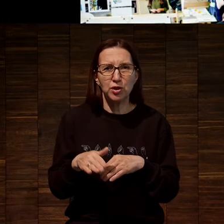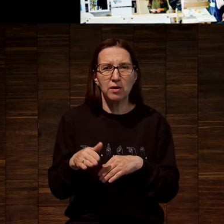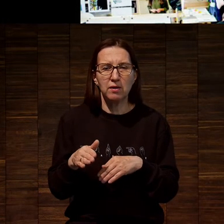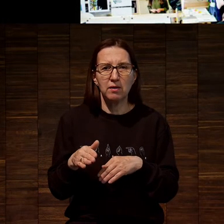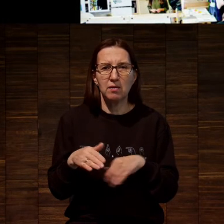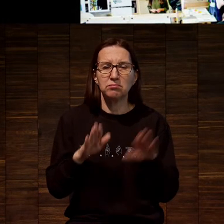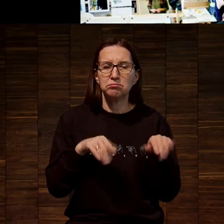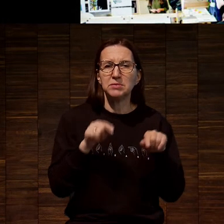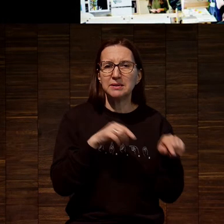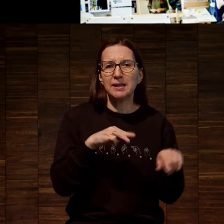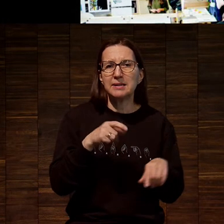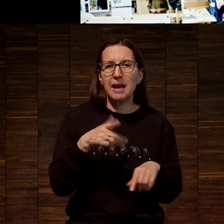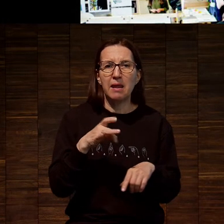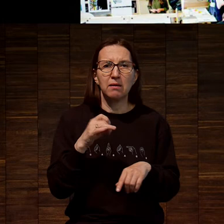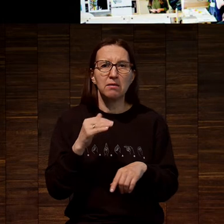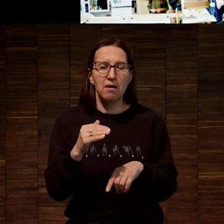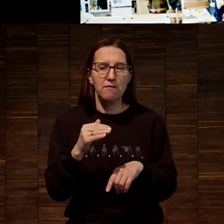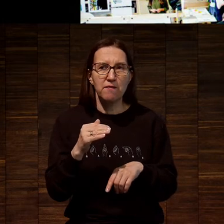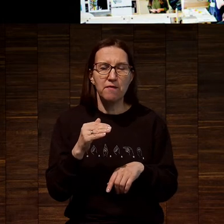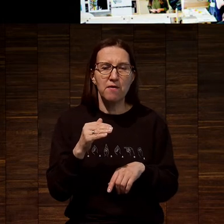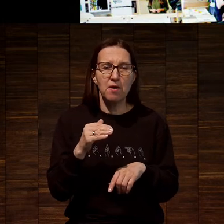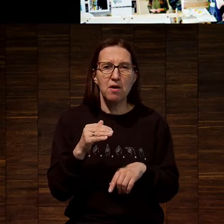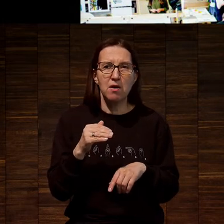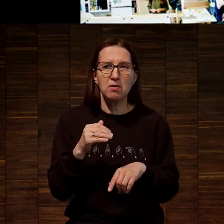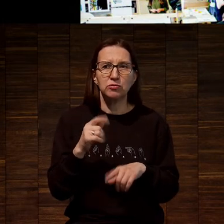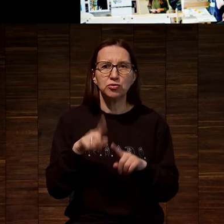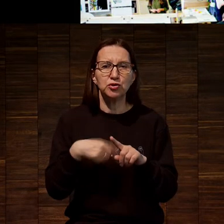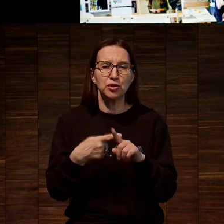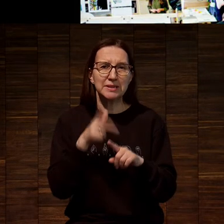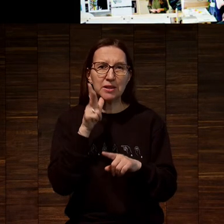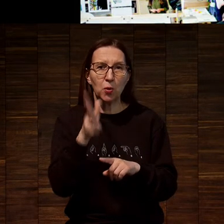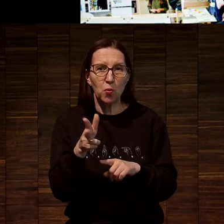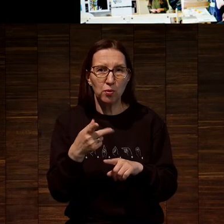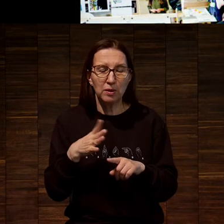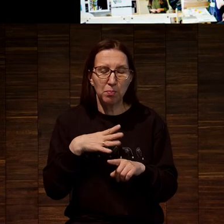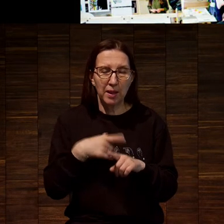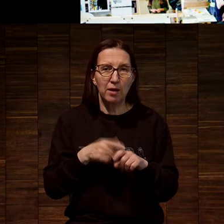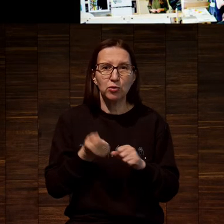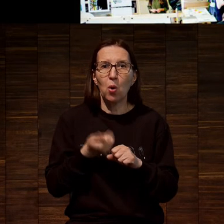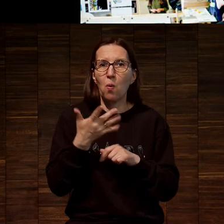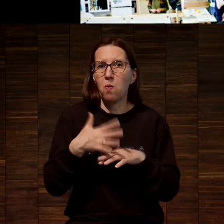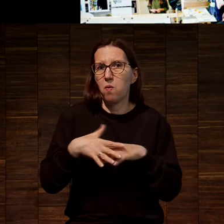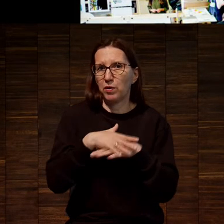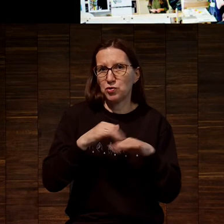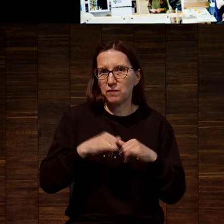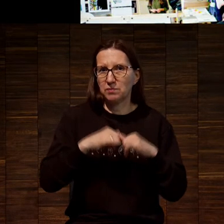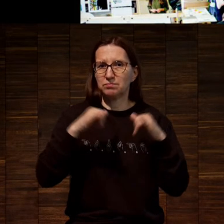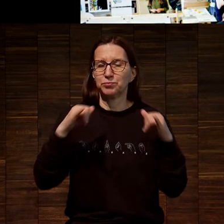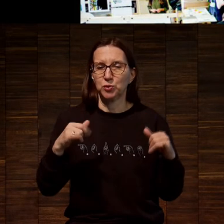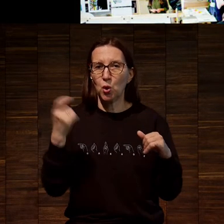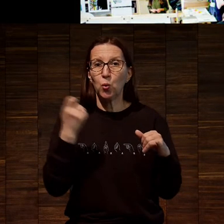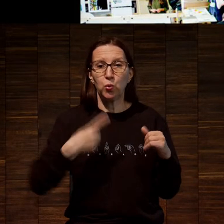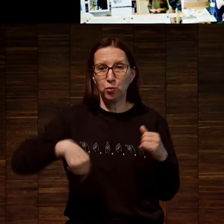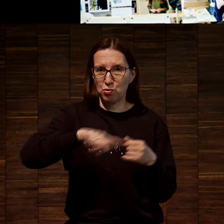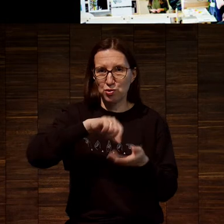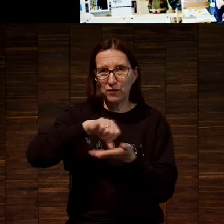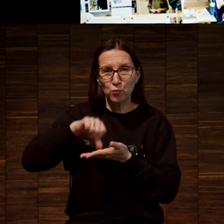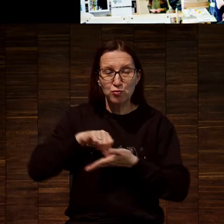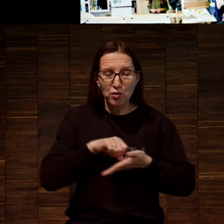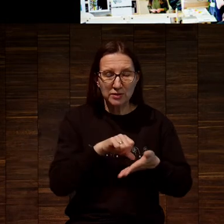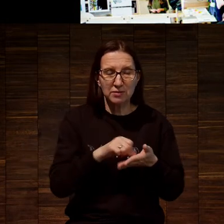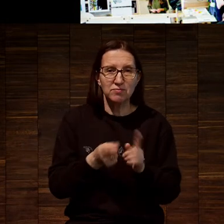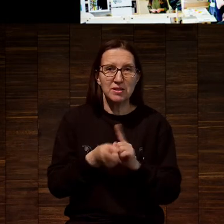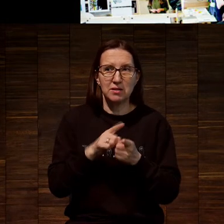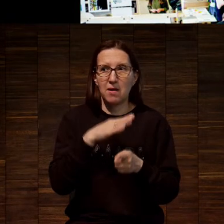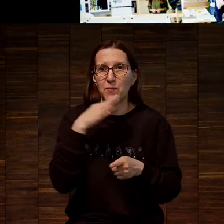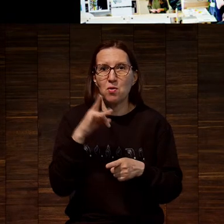Телеграфе через 3 года, если не ошибаюсь, уже количество людей, принимающих, художников, принимающих участие,